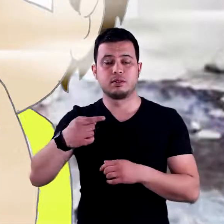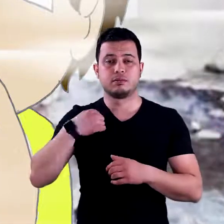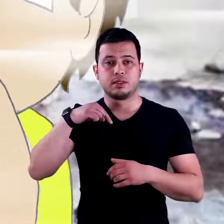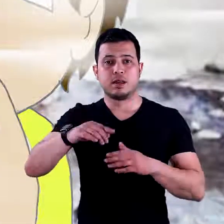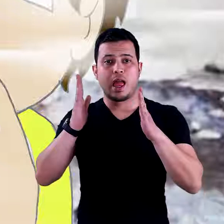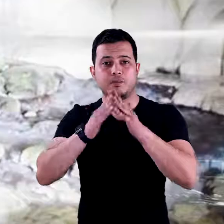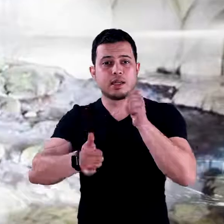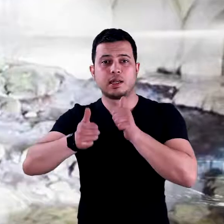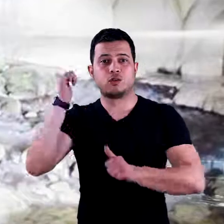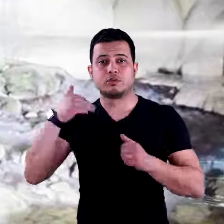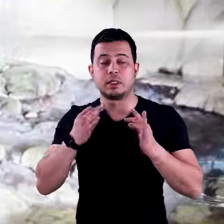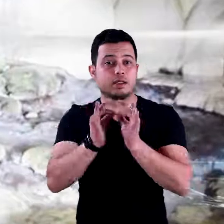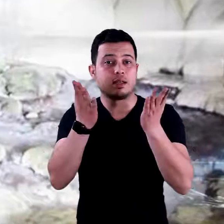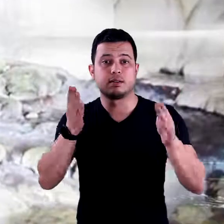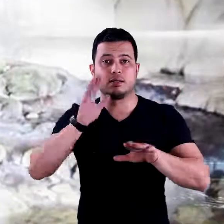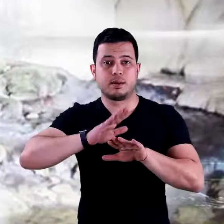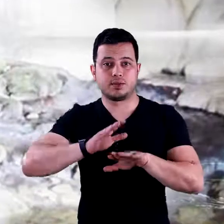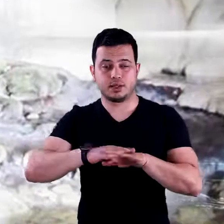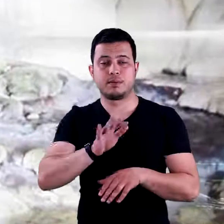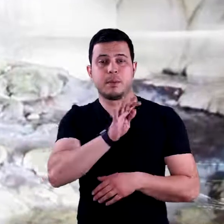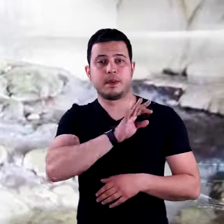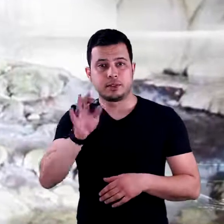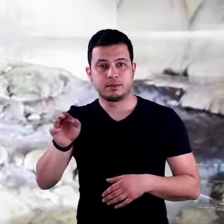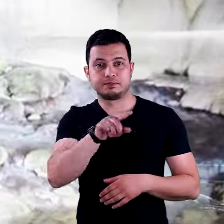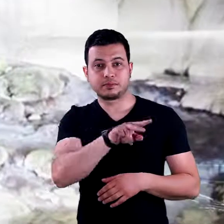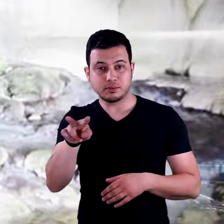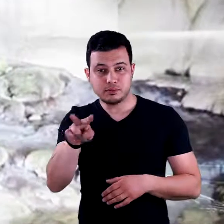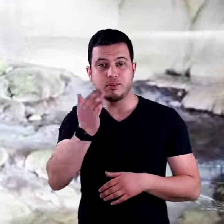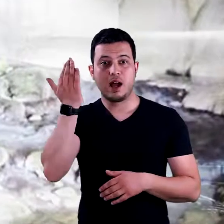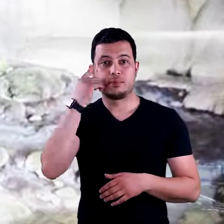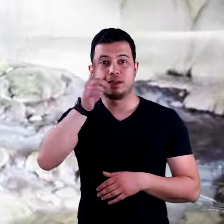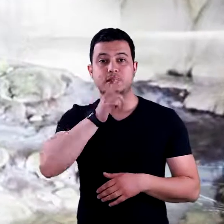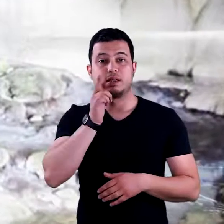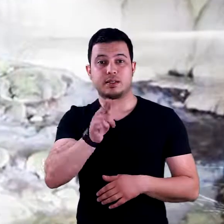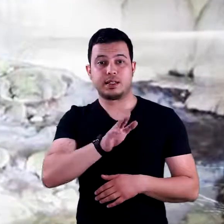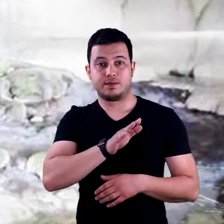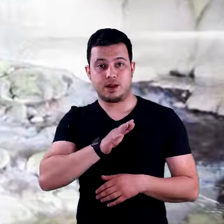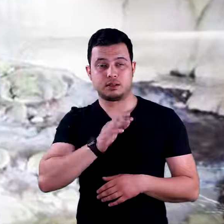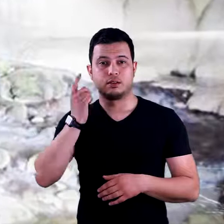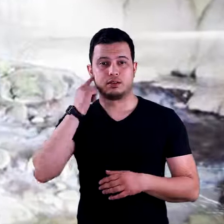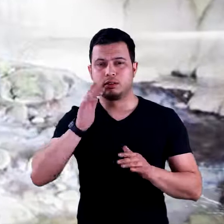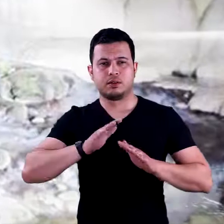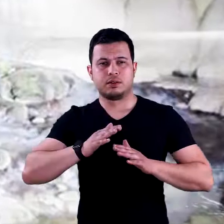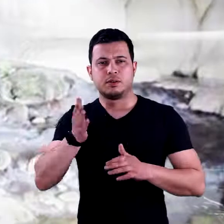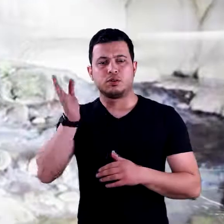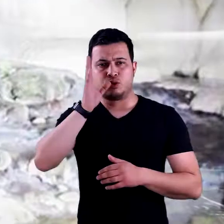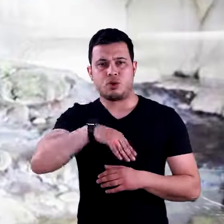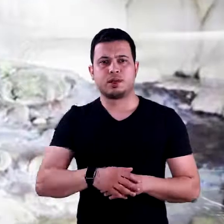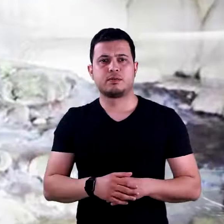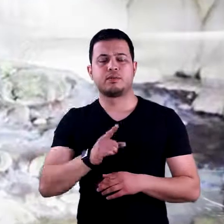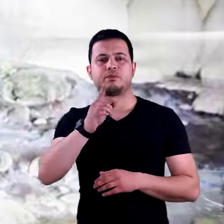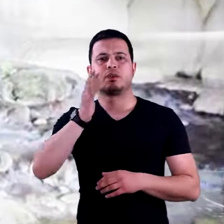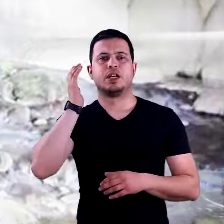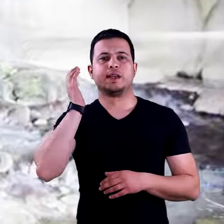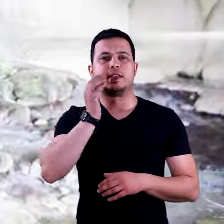döneceğiz? Tam o sırada ikisi de arkadan gelen bir sesle irkildi.